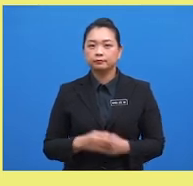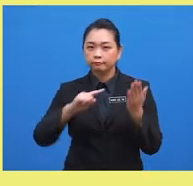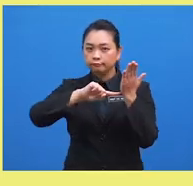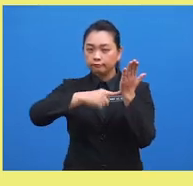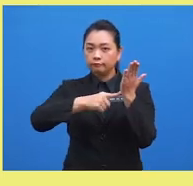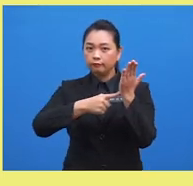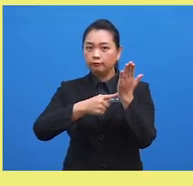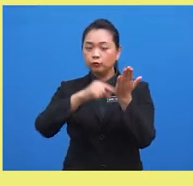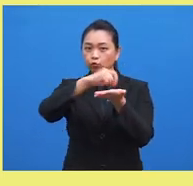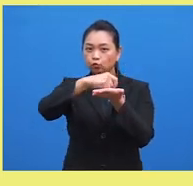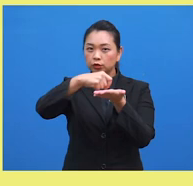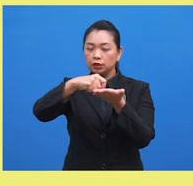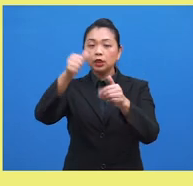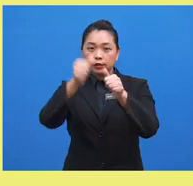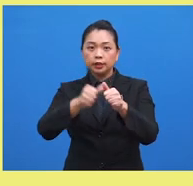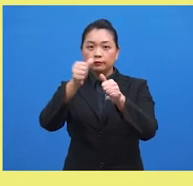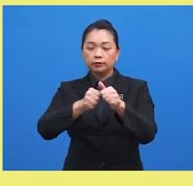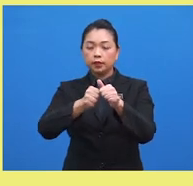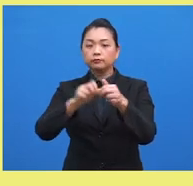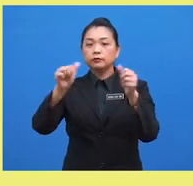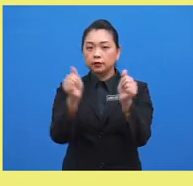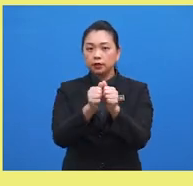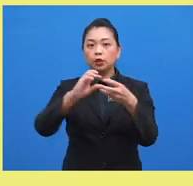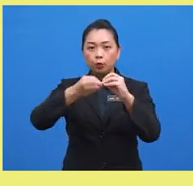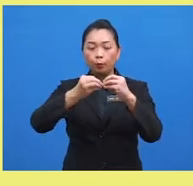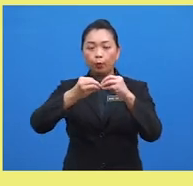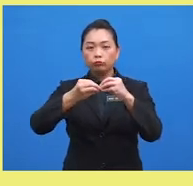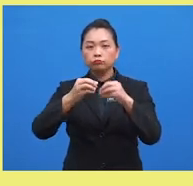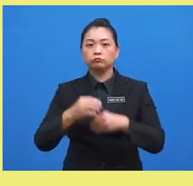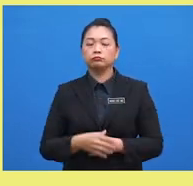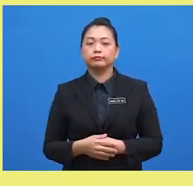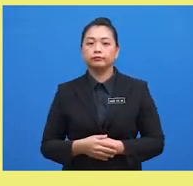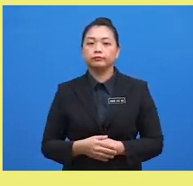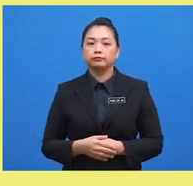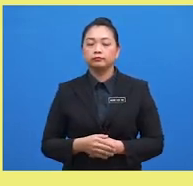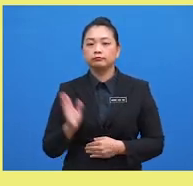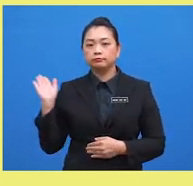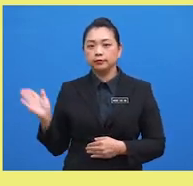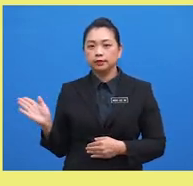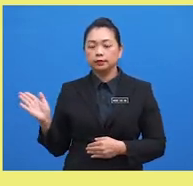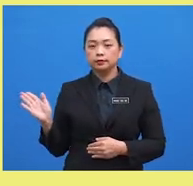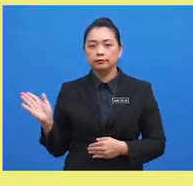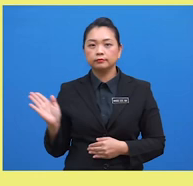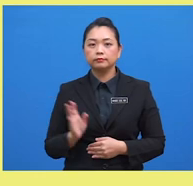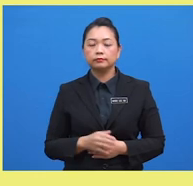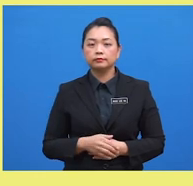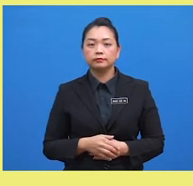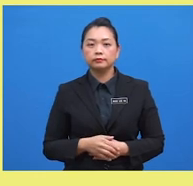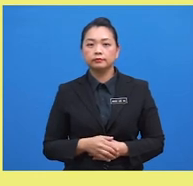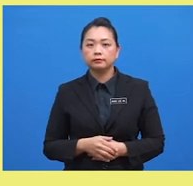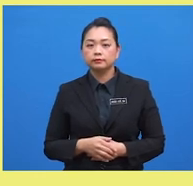Bermula dengan nombor 1 hingga nombor 5. Selesaikan soalan dalam kurungan